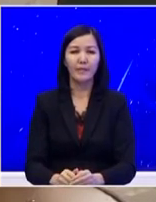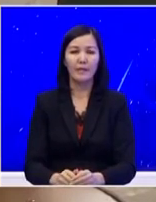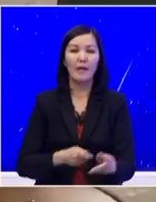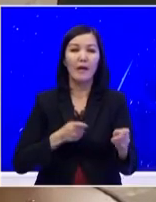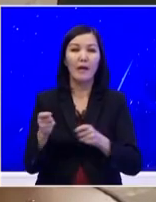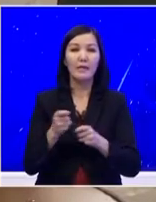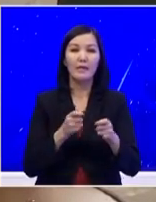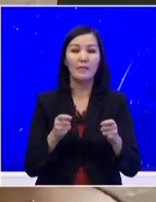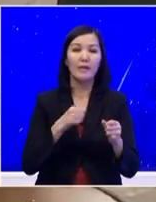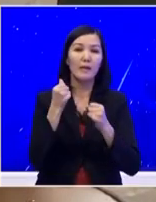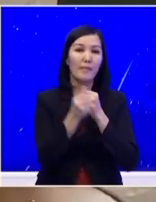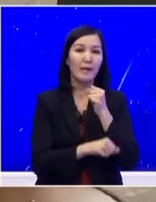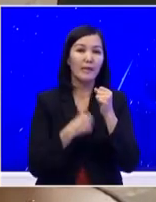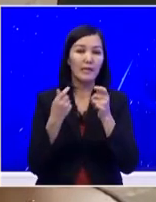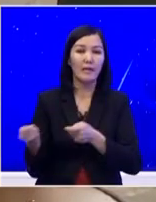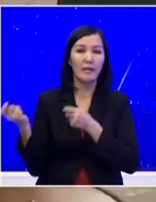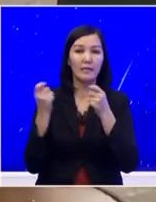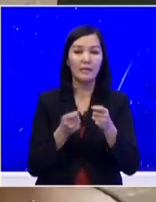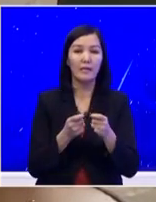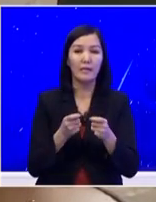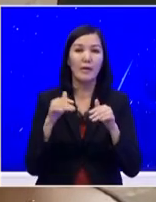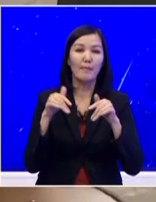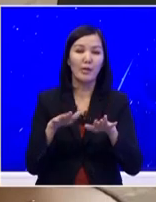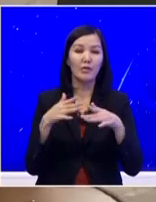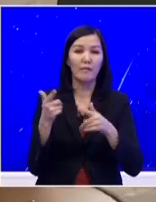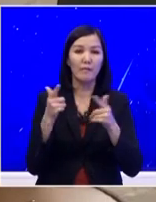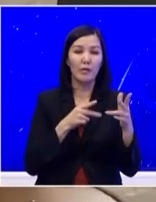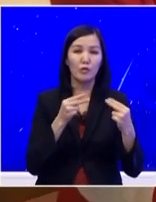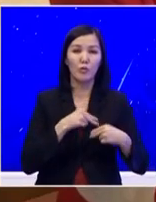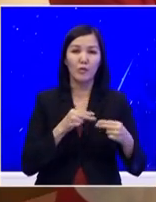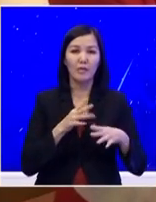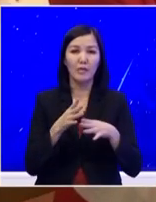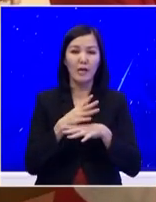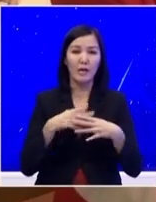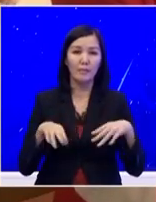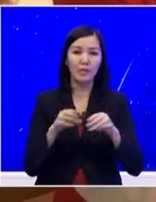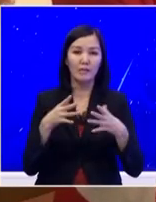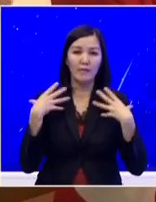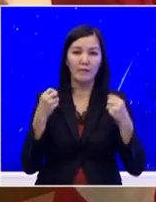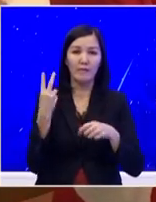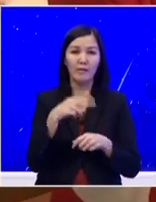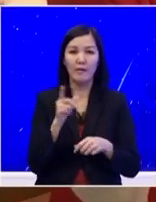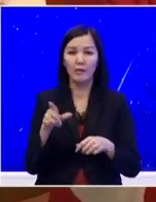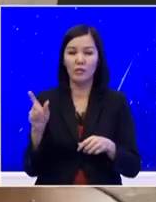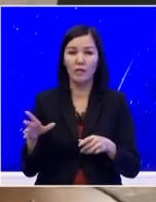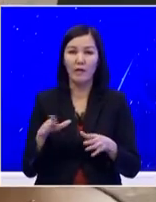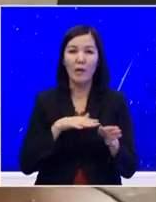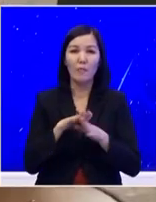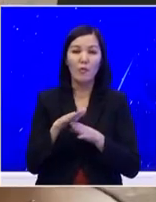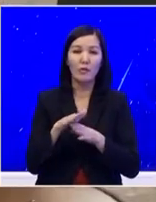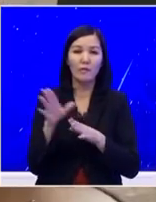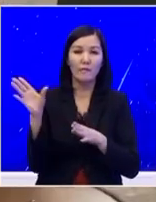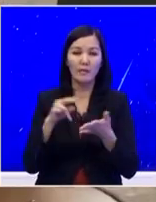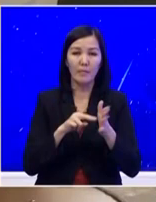Акимат оснащает нас материалом, мы в свою очередь занимаемся пошивом. Трудятся во благо общественного здоровья 20 человек. Мы в полной мере